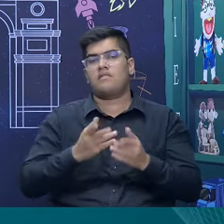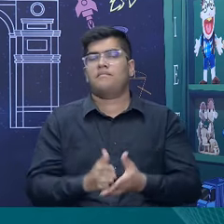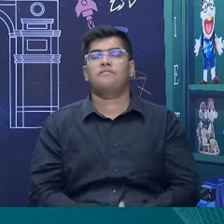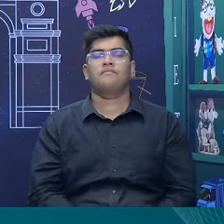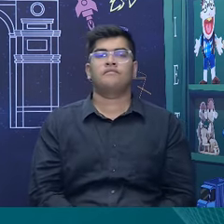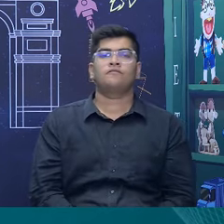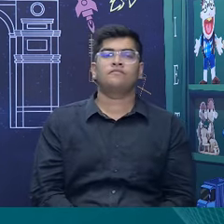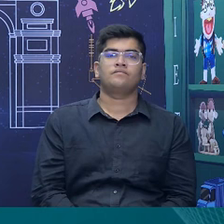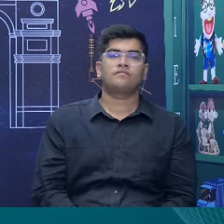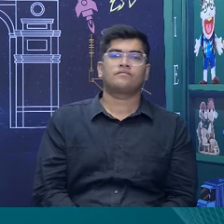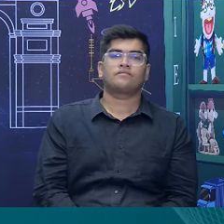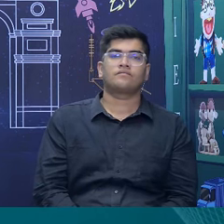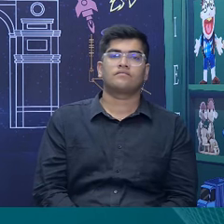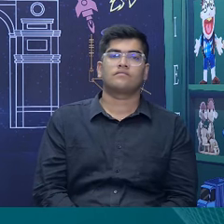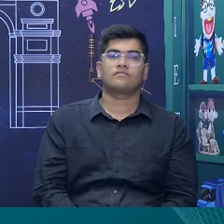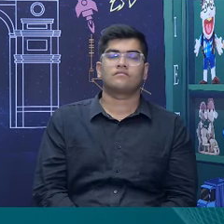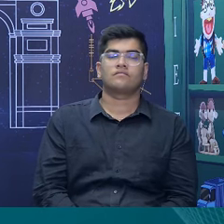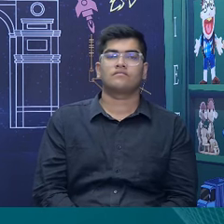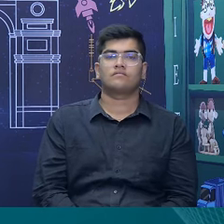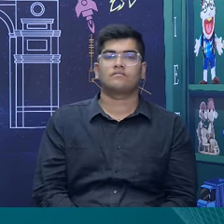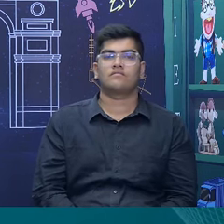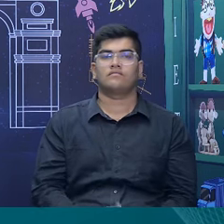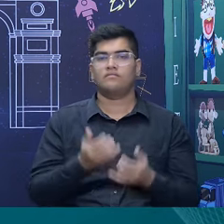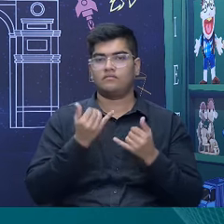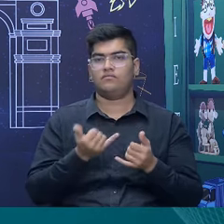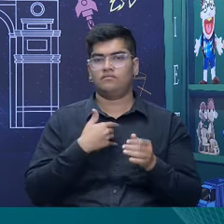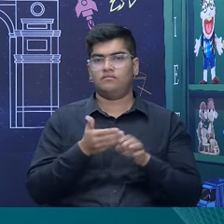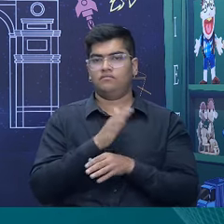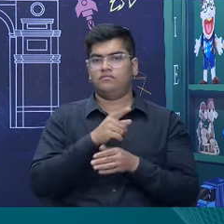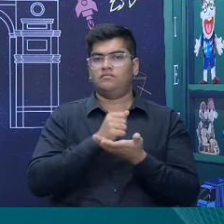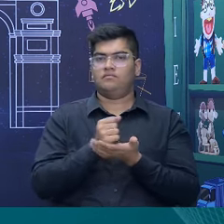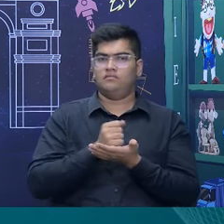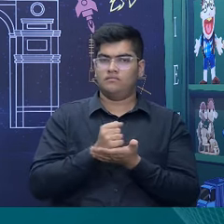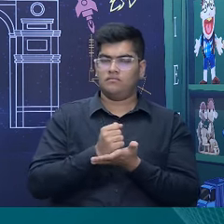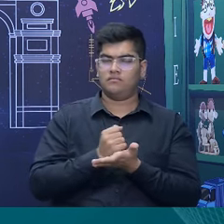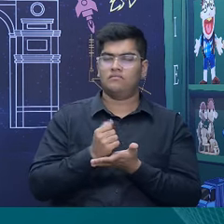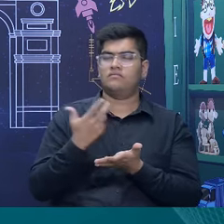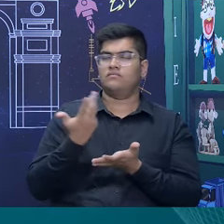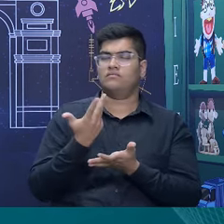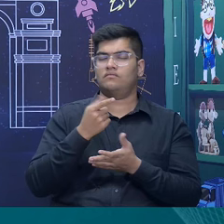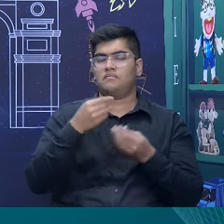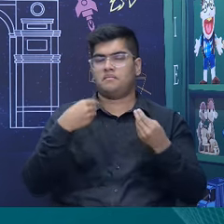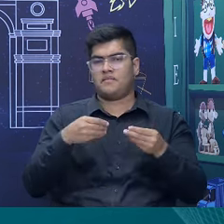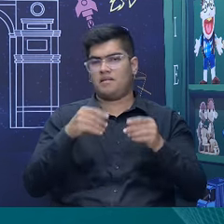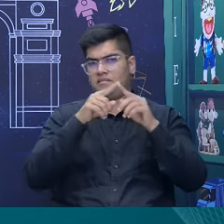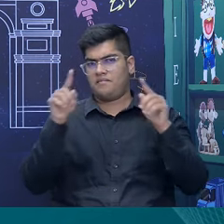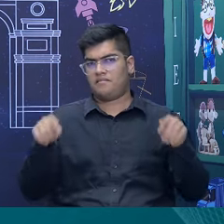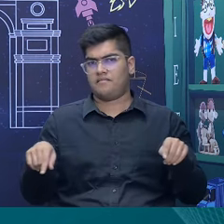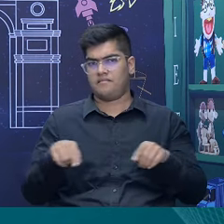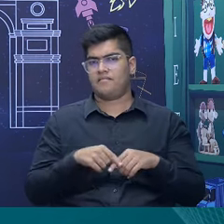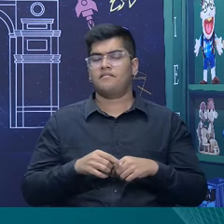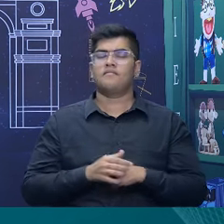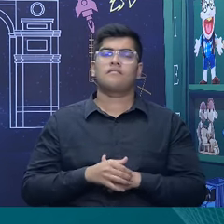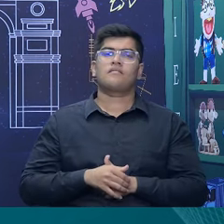रही हूं यस मैम उतना स्थान रेंगी हमने अभी ये रिवाइज किया ना कि यह शीट जो है यह जो रेक्टेंगल